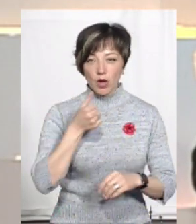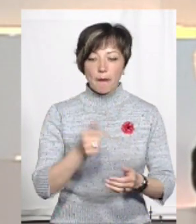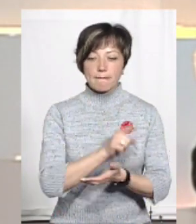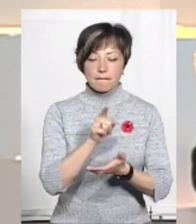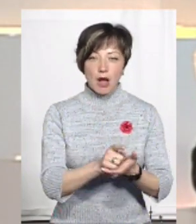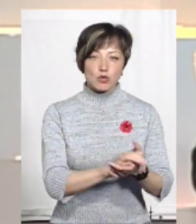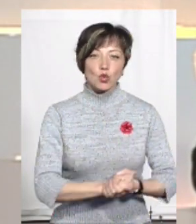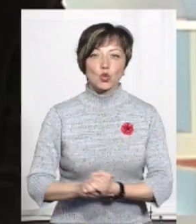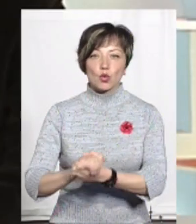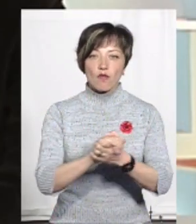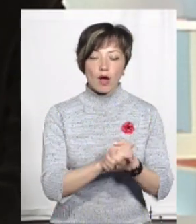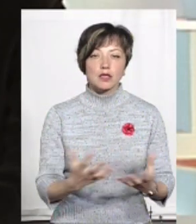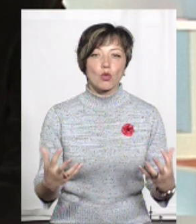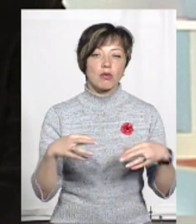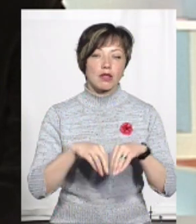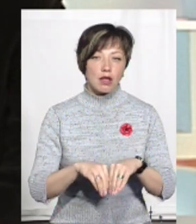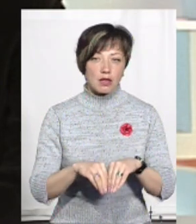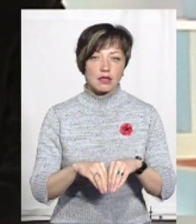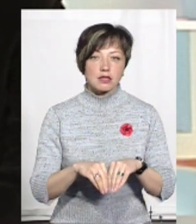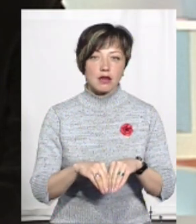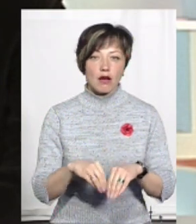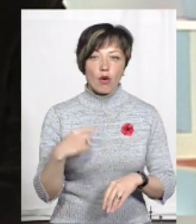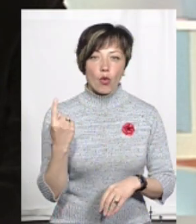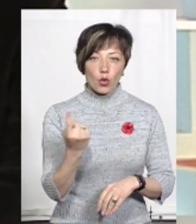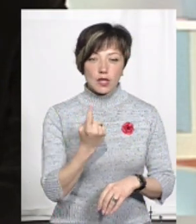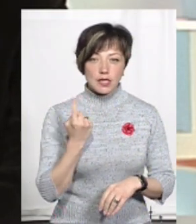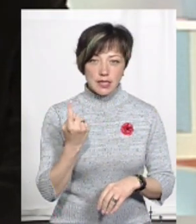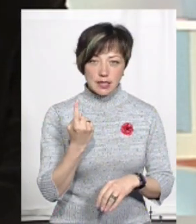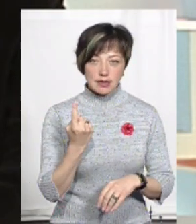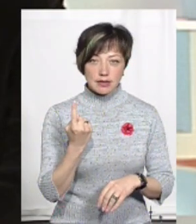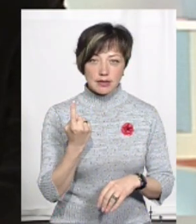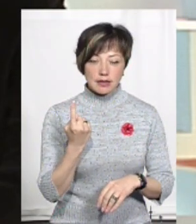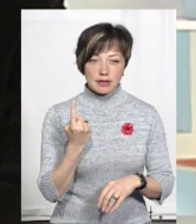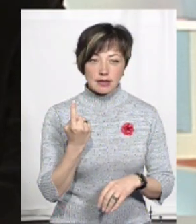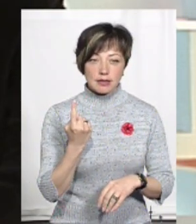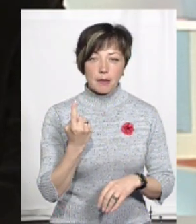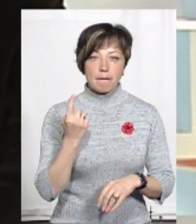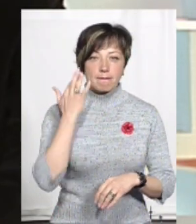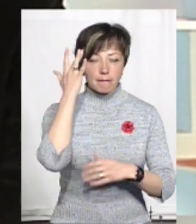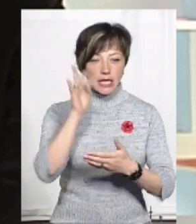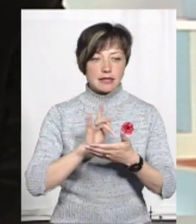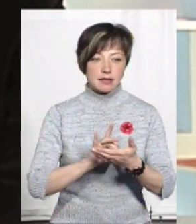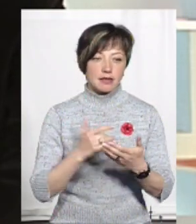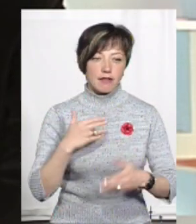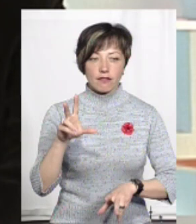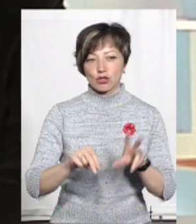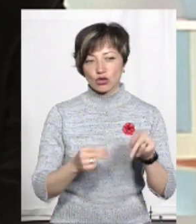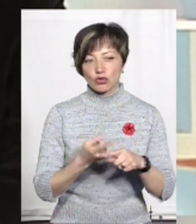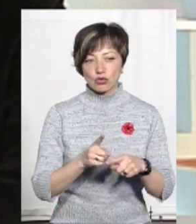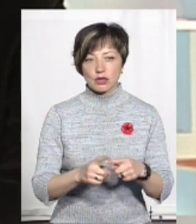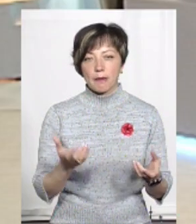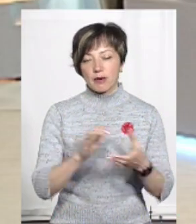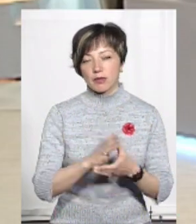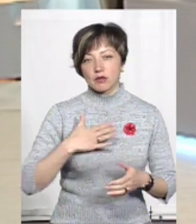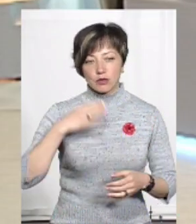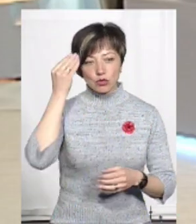всі згуртуватися, всі об'єднатися в одній єдиній меті. От я вважаю, що це примирення